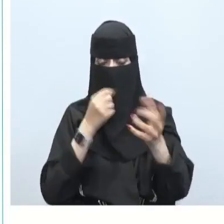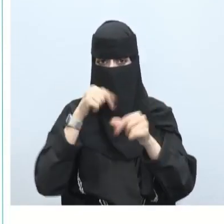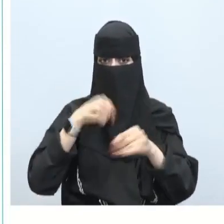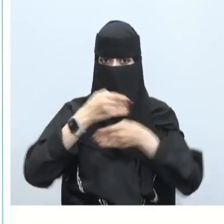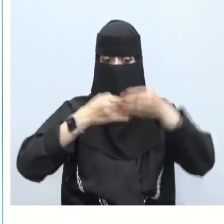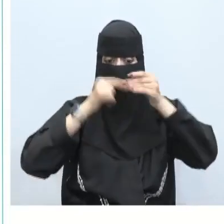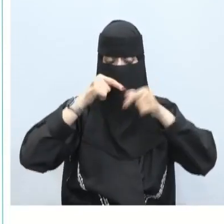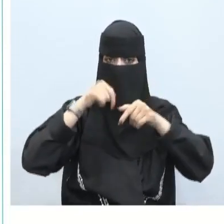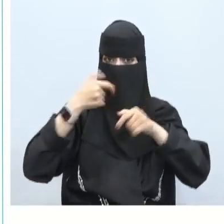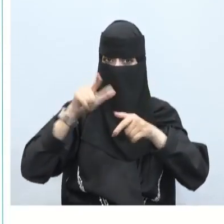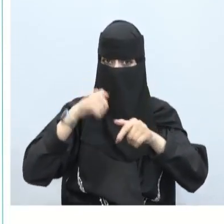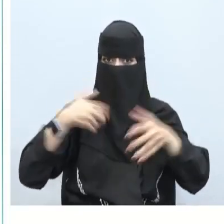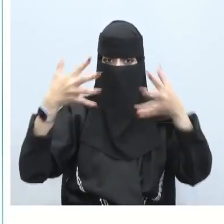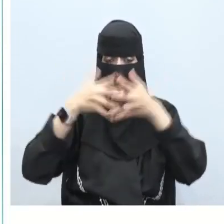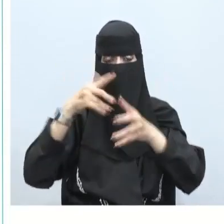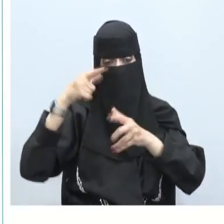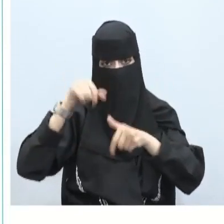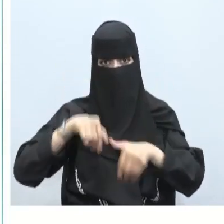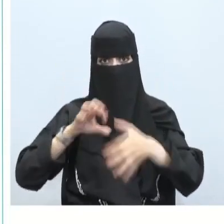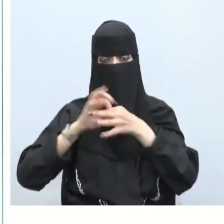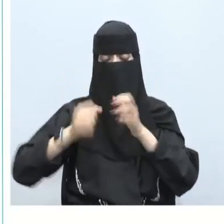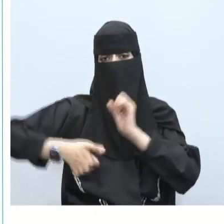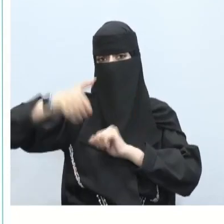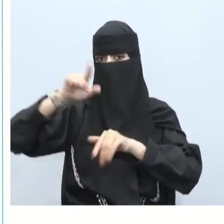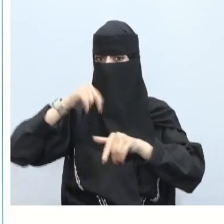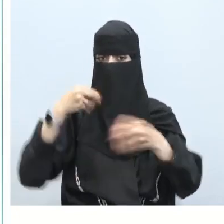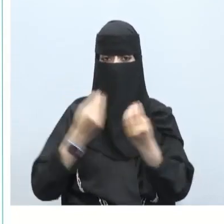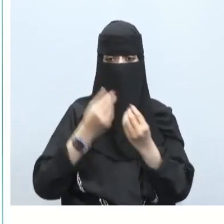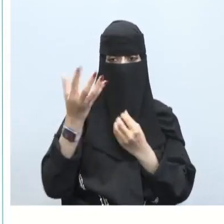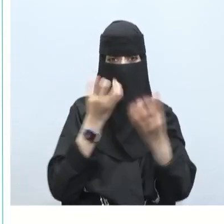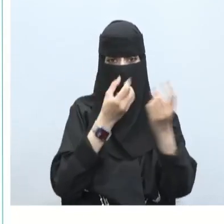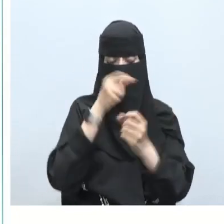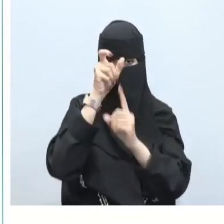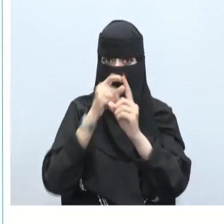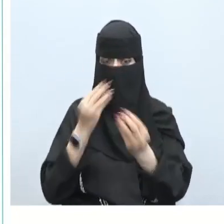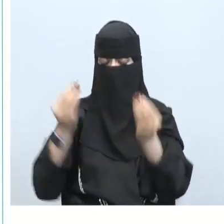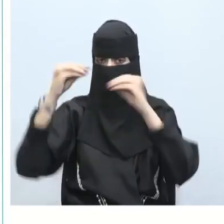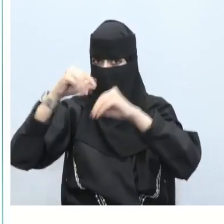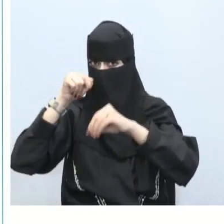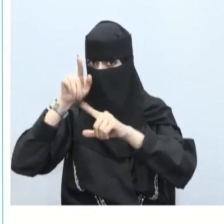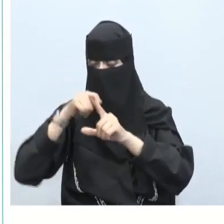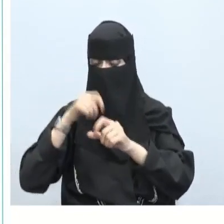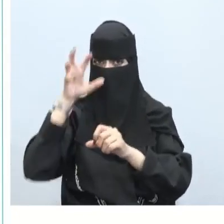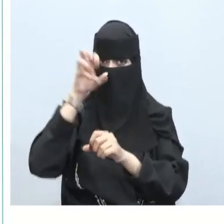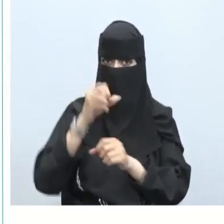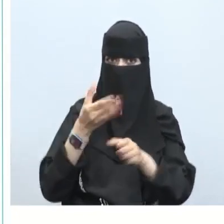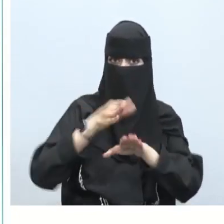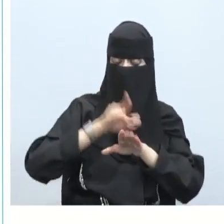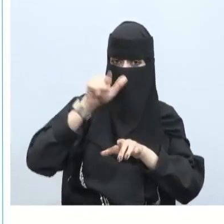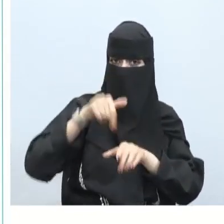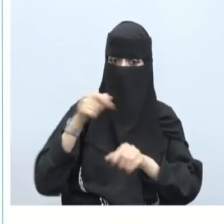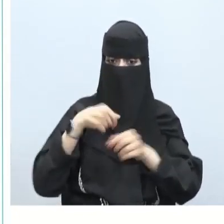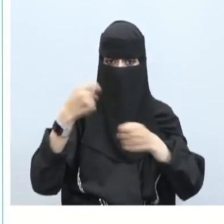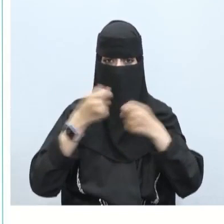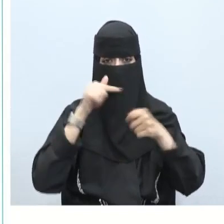بدءا من بناء الشركات الصحيحه والعلاقات الناجحه مع المورد مع المزود مع والحفاظ عليها وعلى